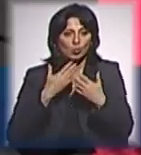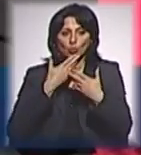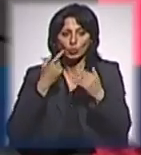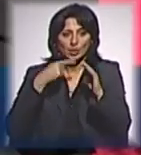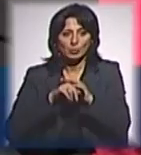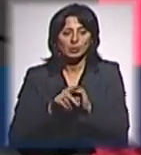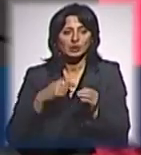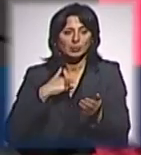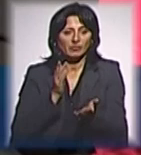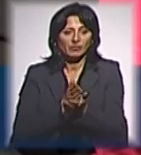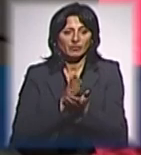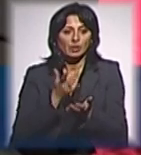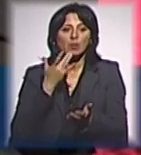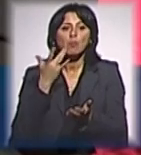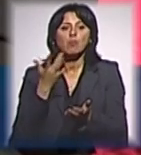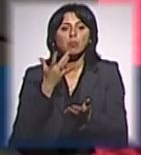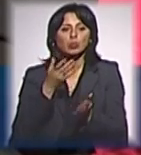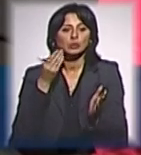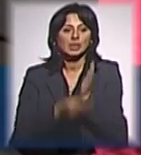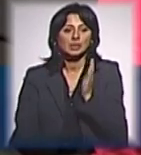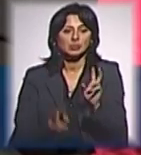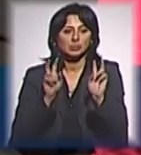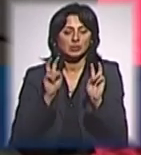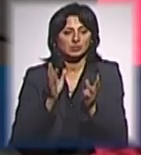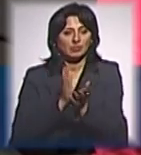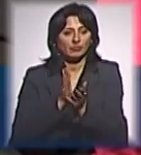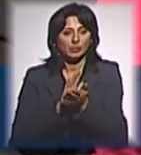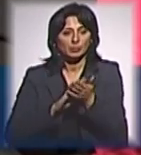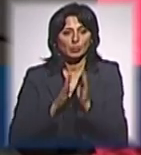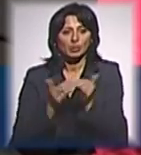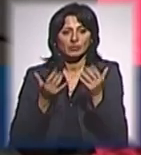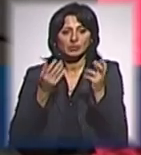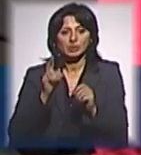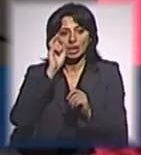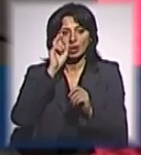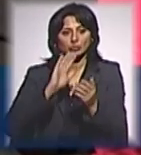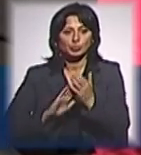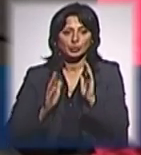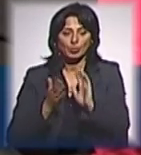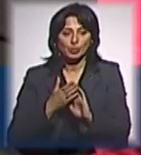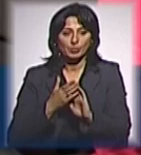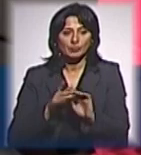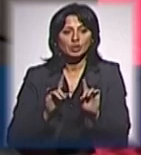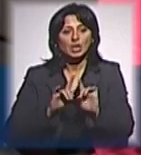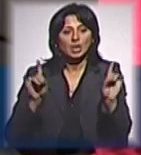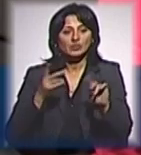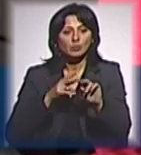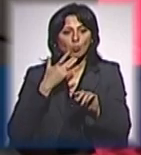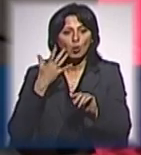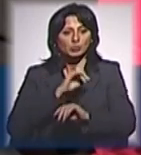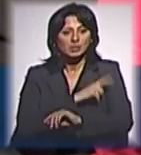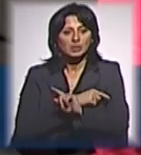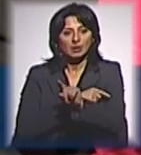რომ ვიმყოფებით პოლიტიკური დისკრიმინაციის მდგომარეობაში დღევანდელი ხელისუფლების პირობებში. განსხვავებით იმ